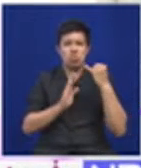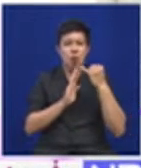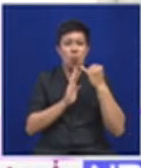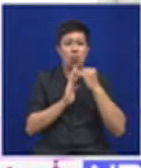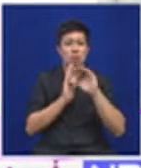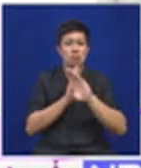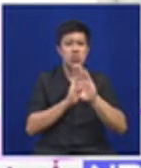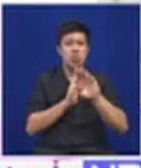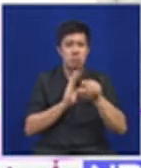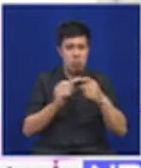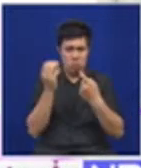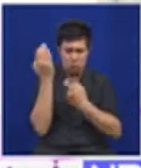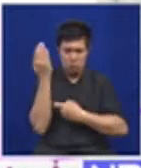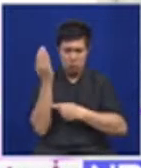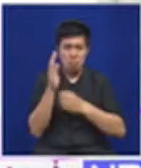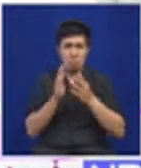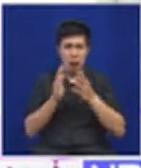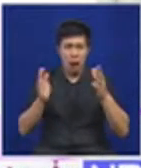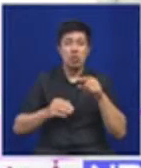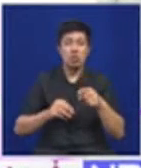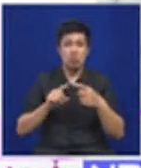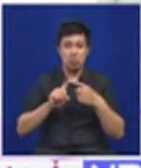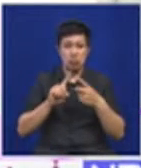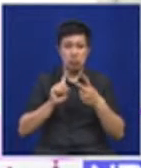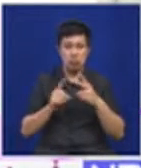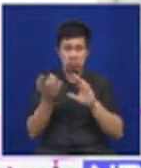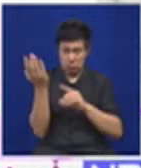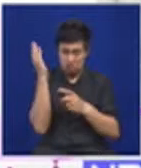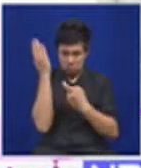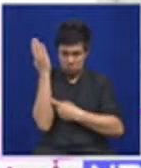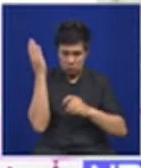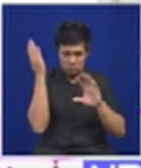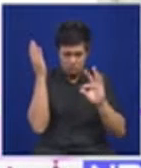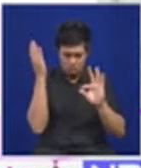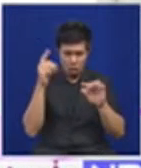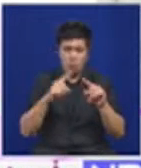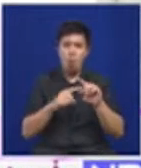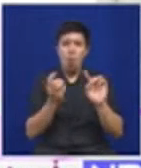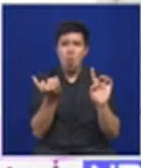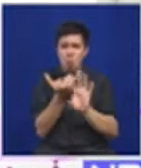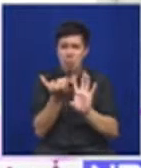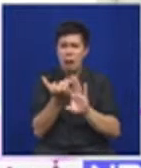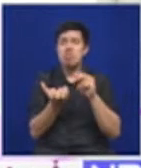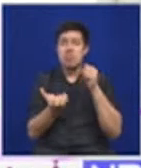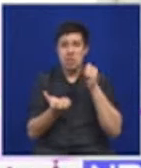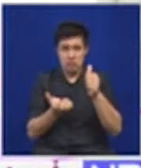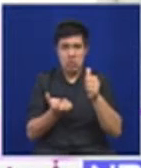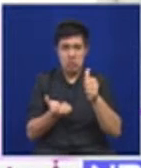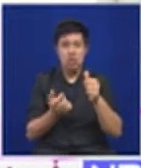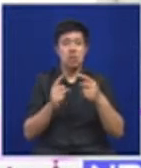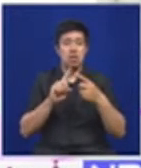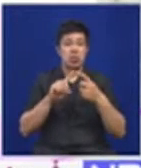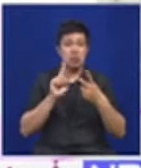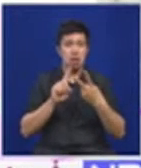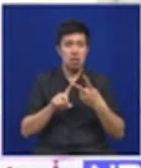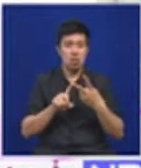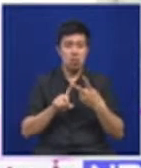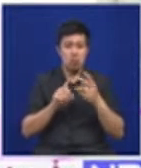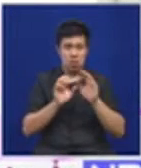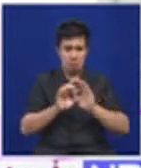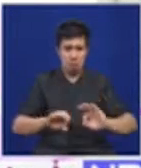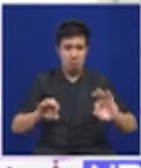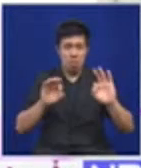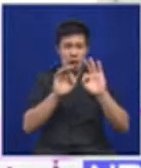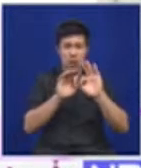เนี่ยมียางพาราเยอะที่สุดขณะเดียวกันเนี่ยน้ำยางพาราของเมืองการก็มีคุณภาพค่อนข้างดีและที่สำคัญที่สุดนวัตกรร